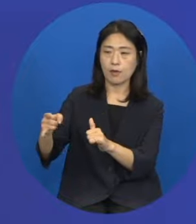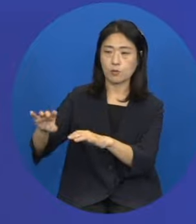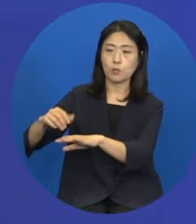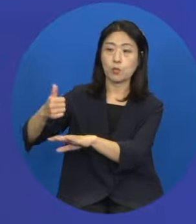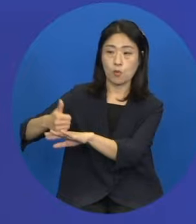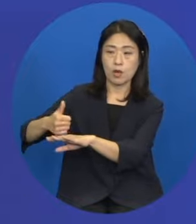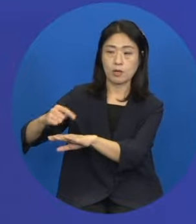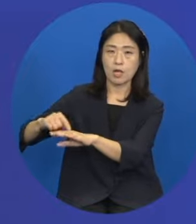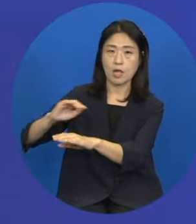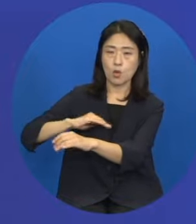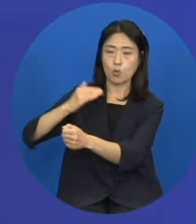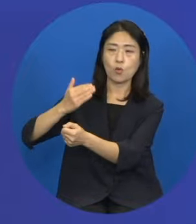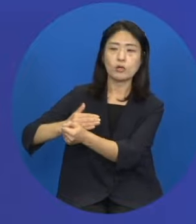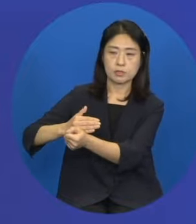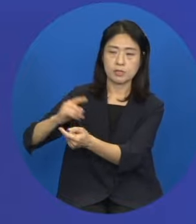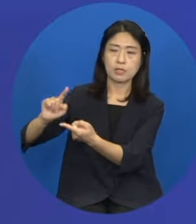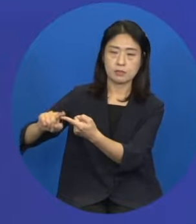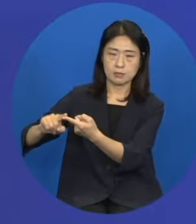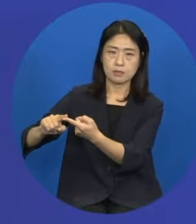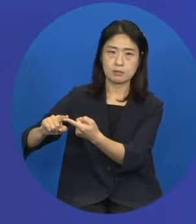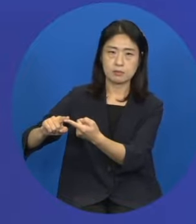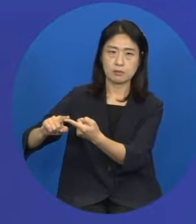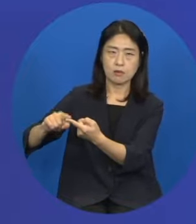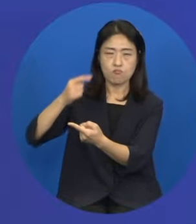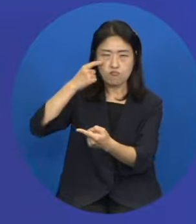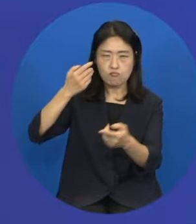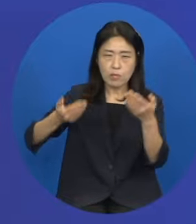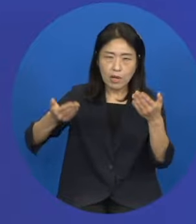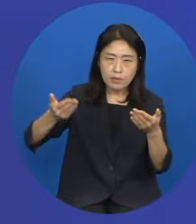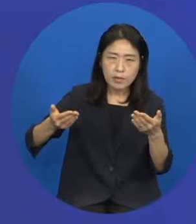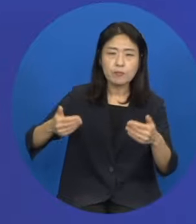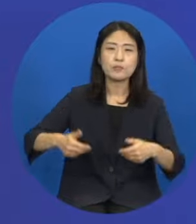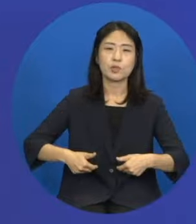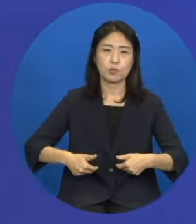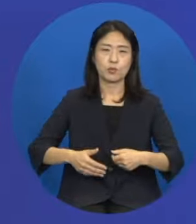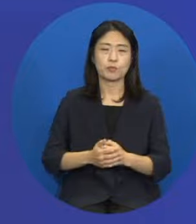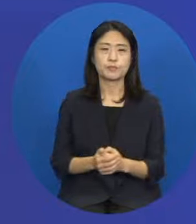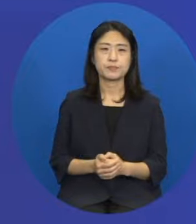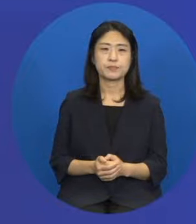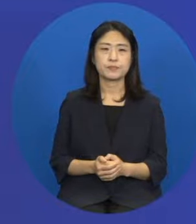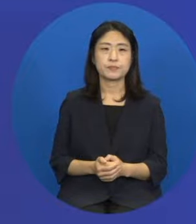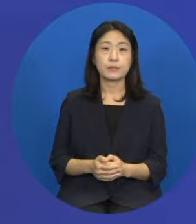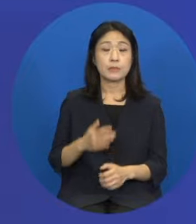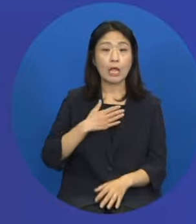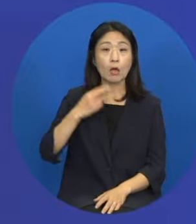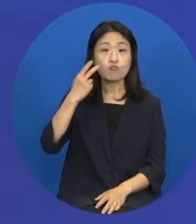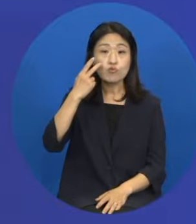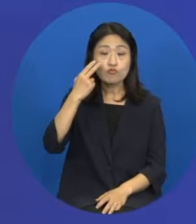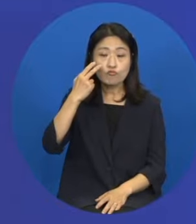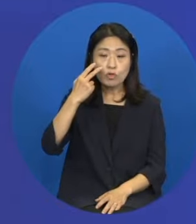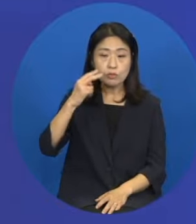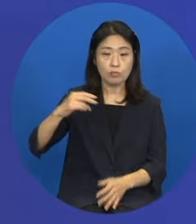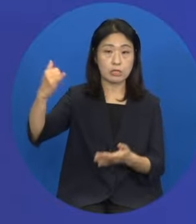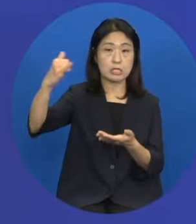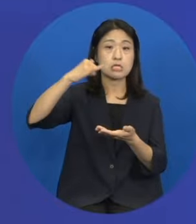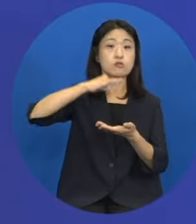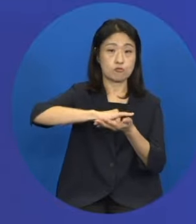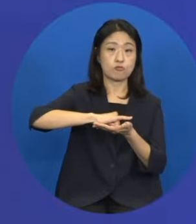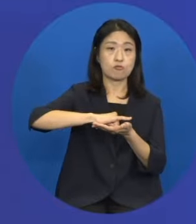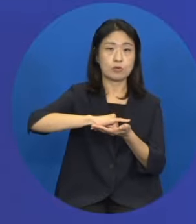있습니다. 분별할 필요가 있습니다. 저는 미국에 살다 오면서 그런 일을 보았습니다.